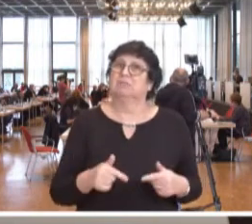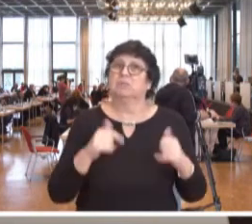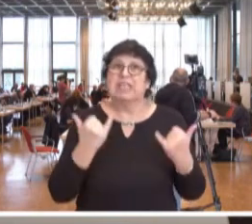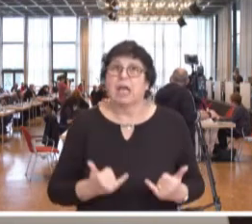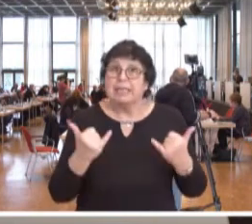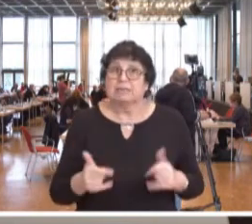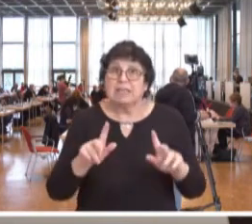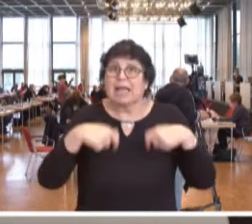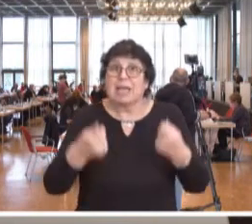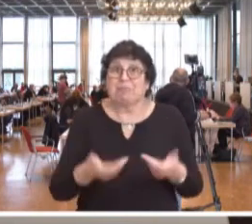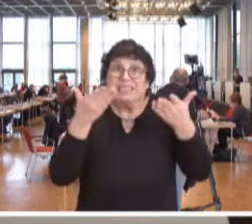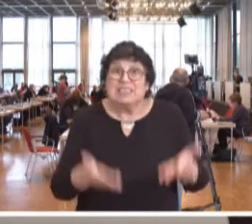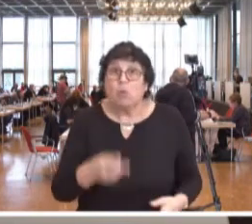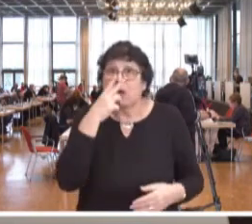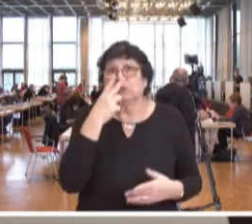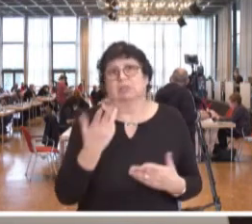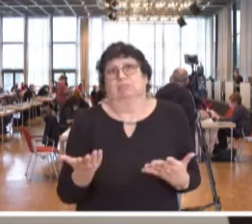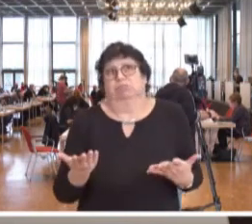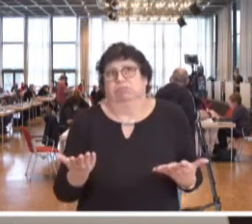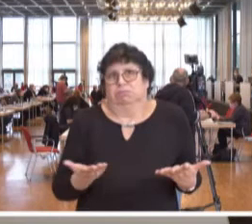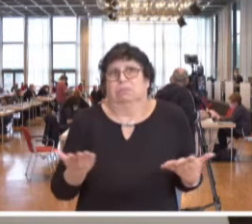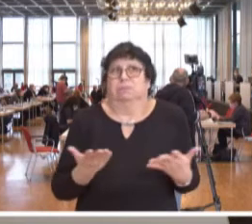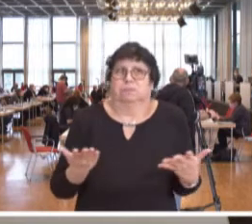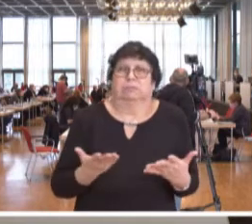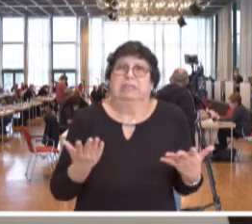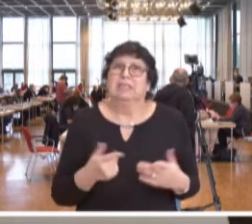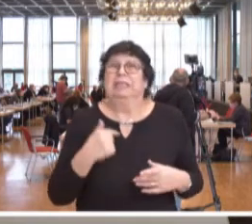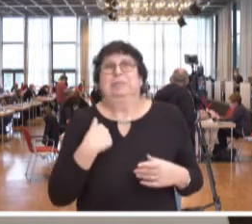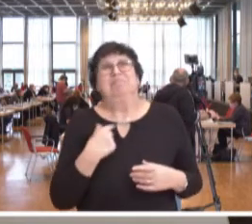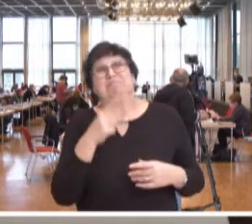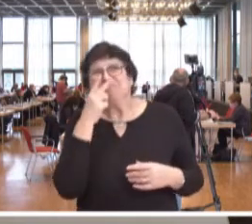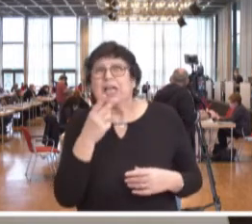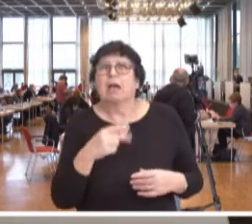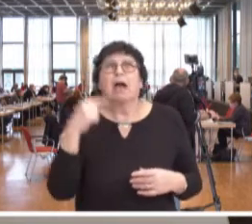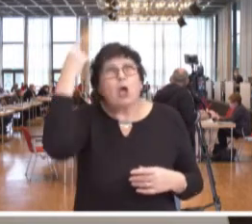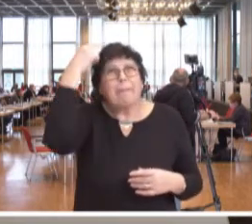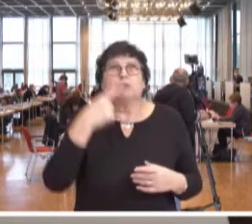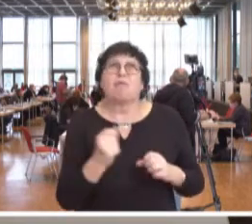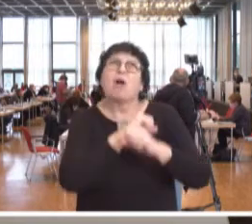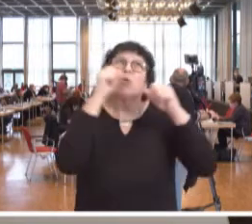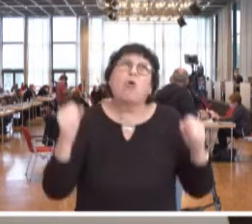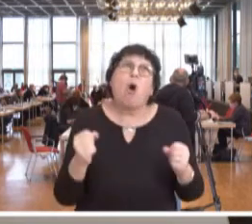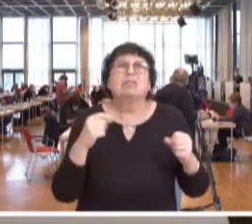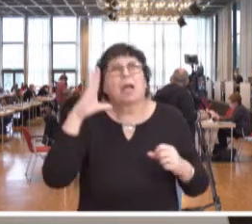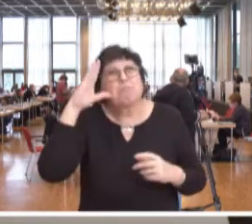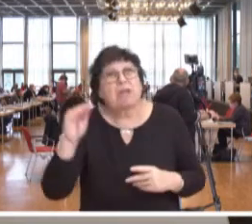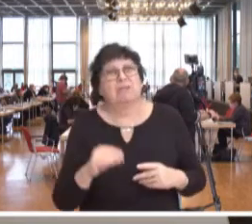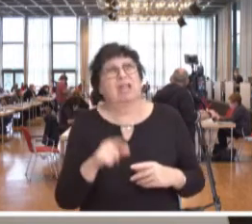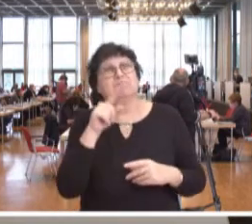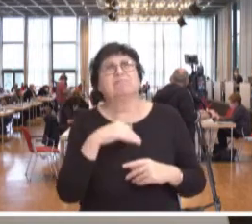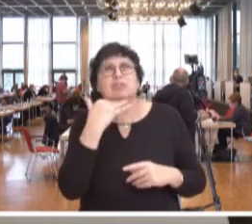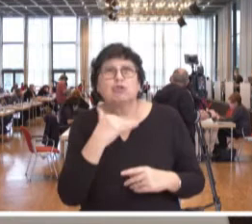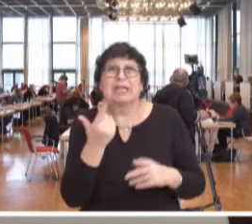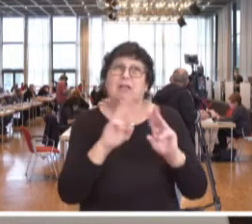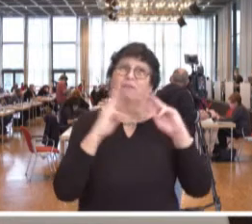Ergebnis er steht. Ich halte ihn für einen großen Mann in der Geschichte der Weltpolitik. und sehe aber auch sein tragisches Scheitern. Nicht